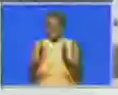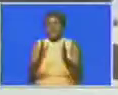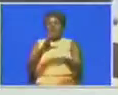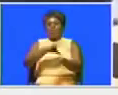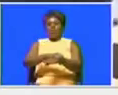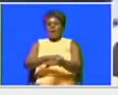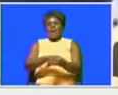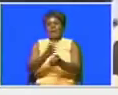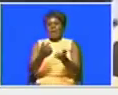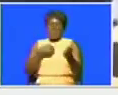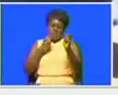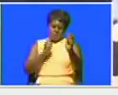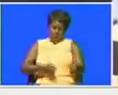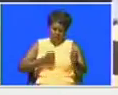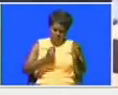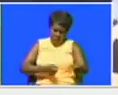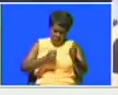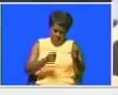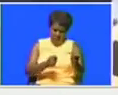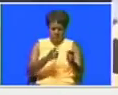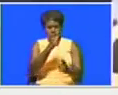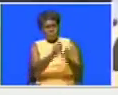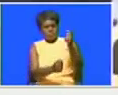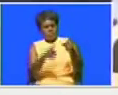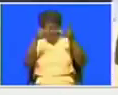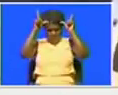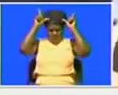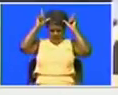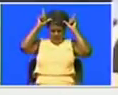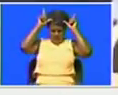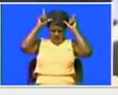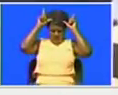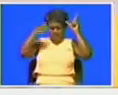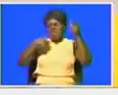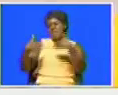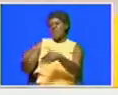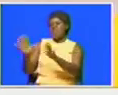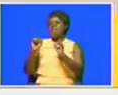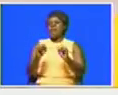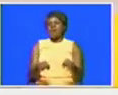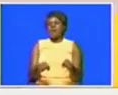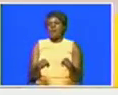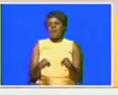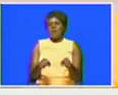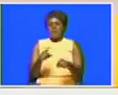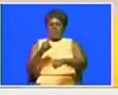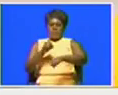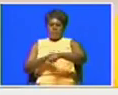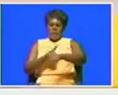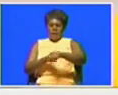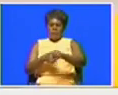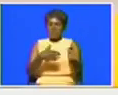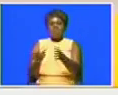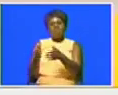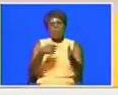table. Na lema, na kama ngombe, na kusawacha hiyo maneno. Kupua natezika, ikipika mutoni